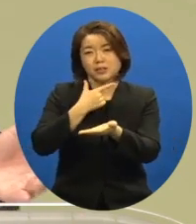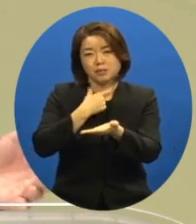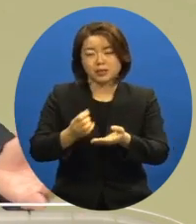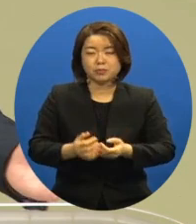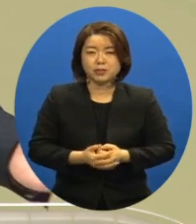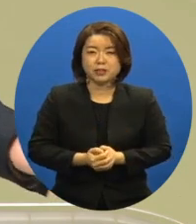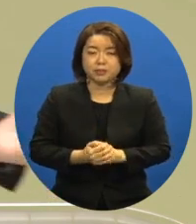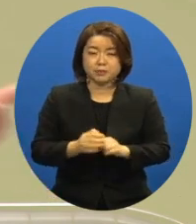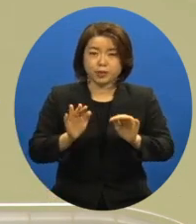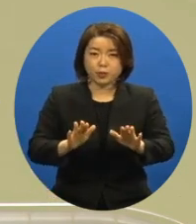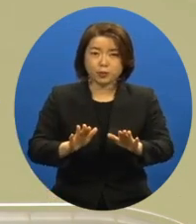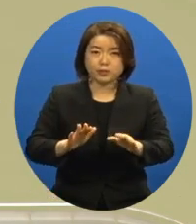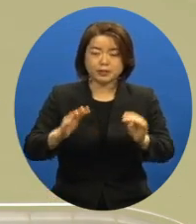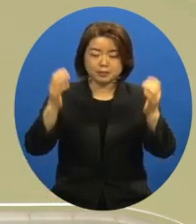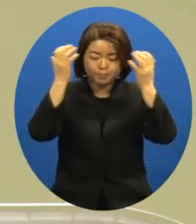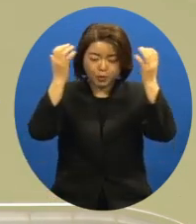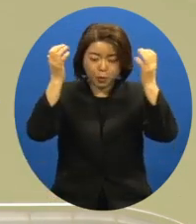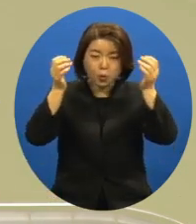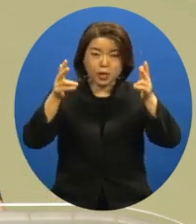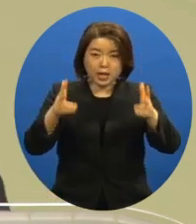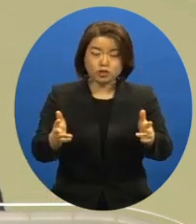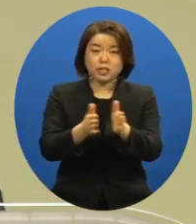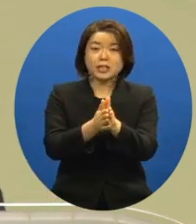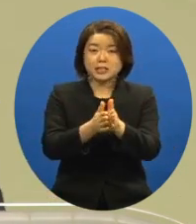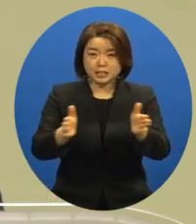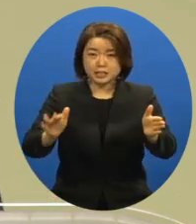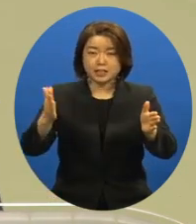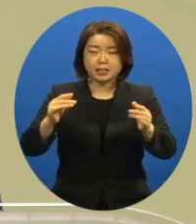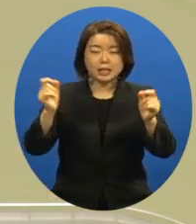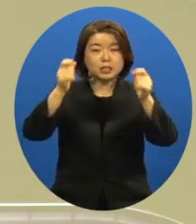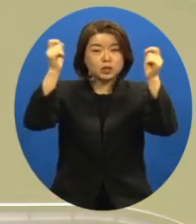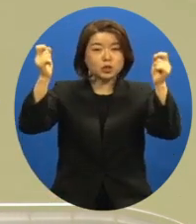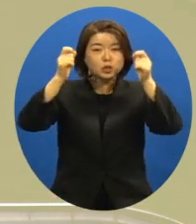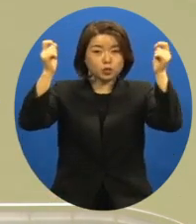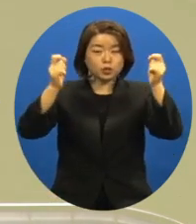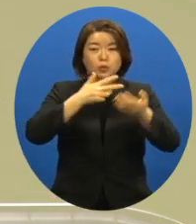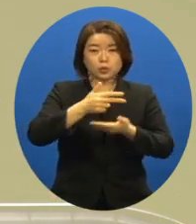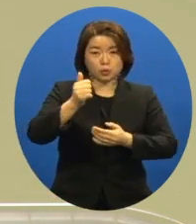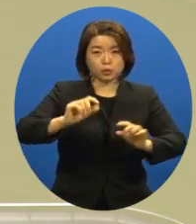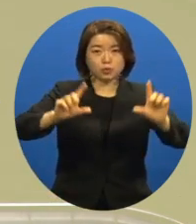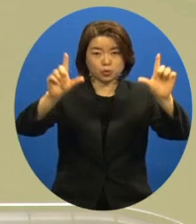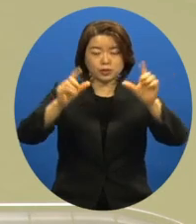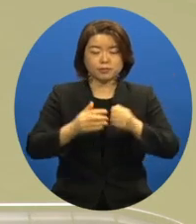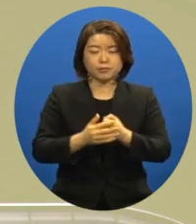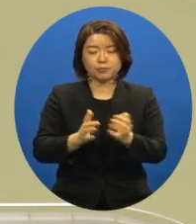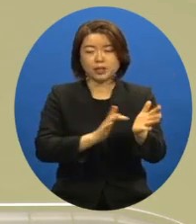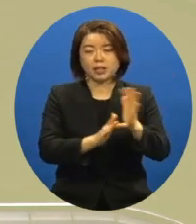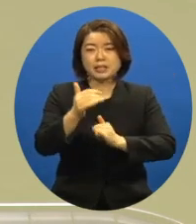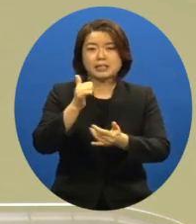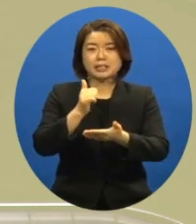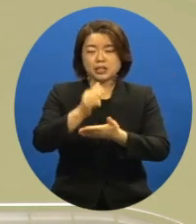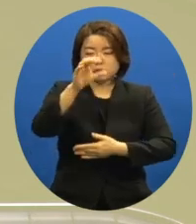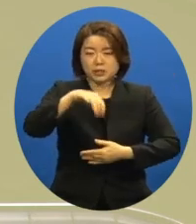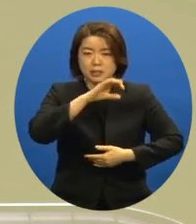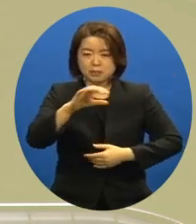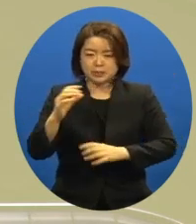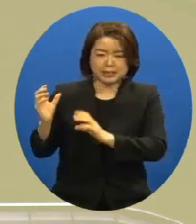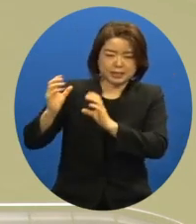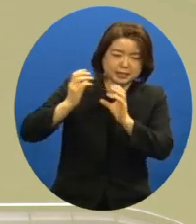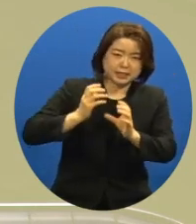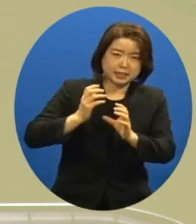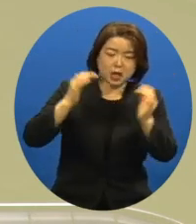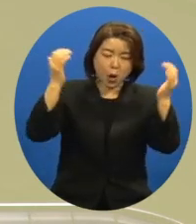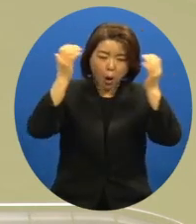오늘은 고난주간이 시작되는 종려주일입니다. 예수님이 십자가를 지시는 아주 고통스러운